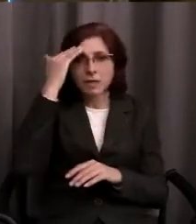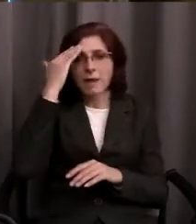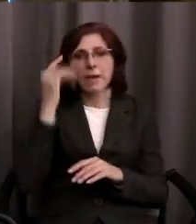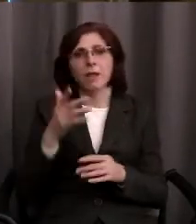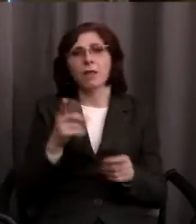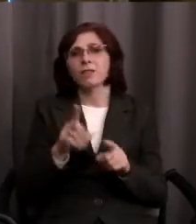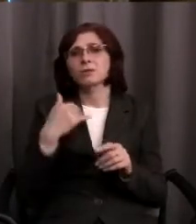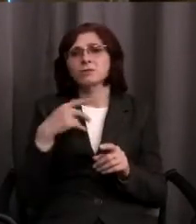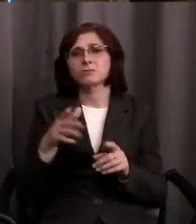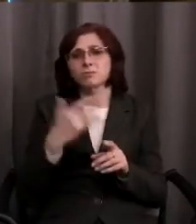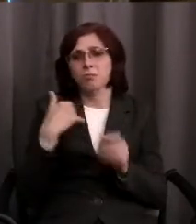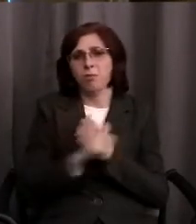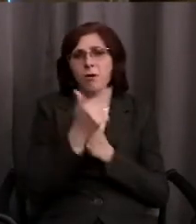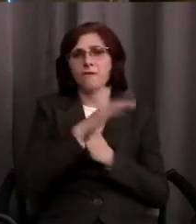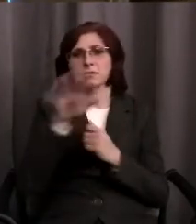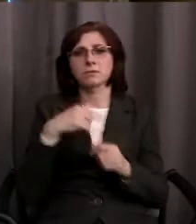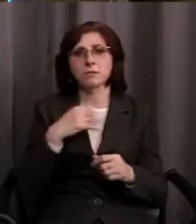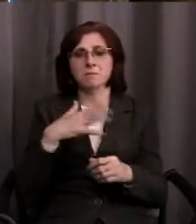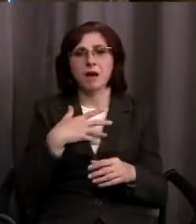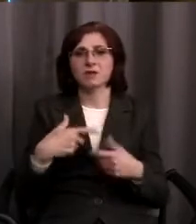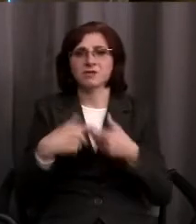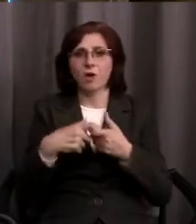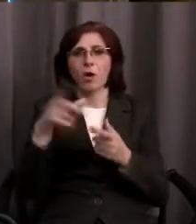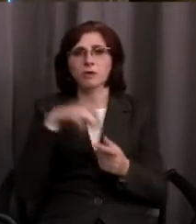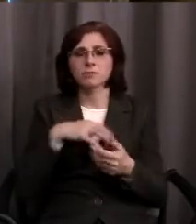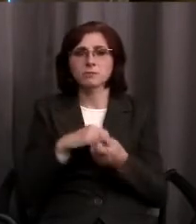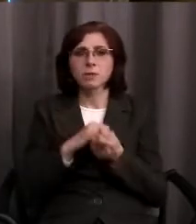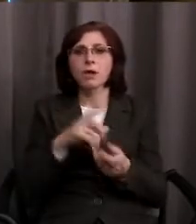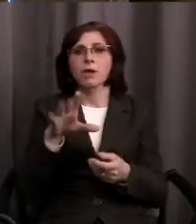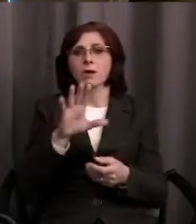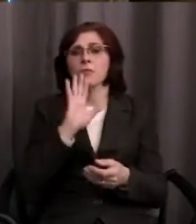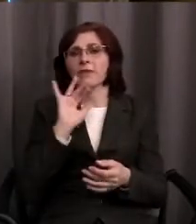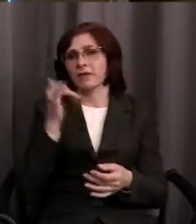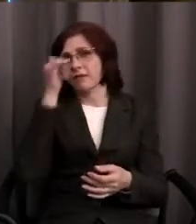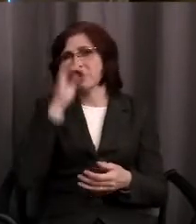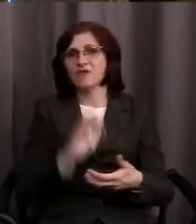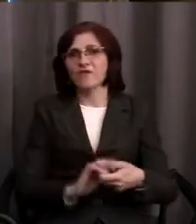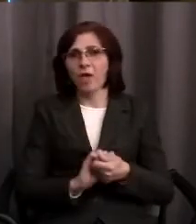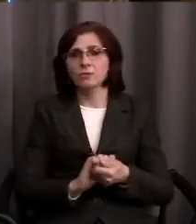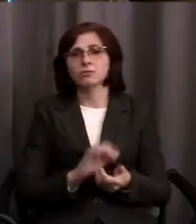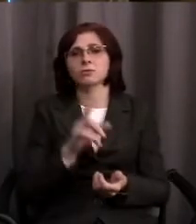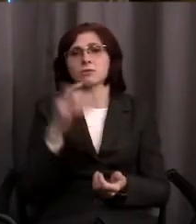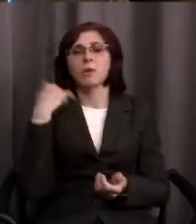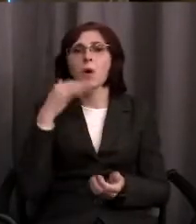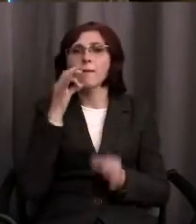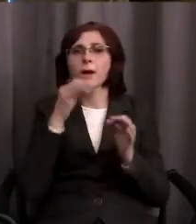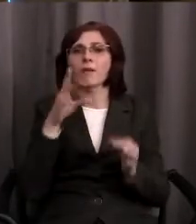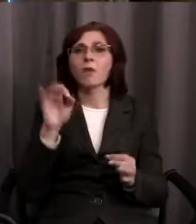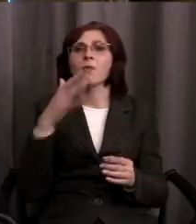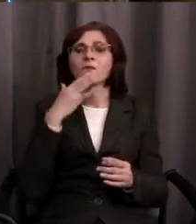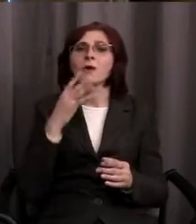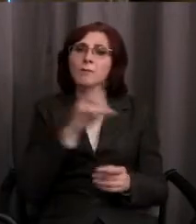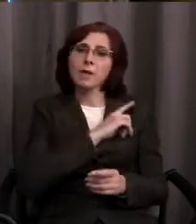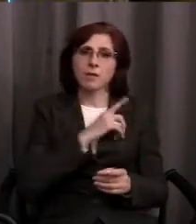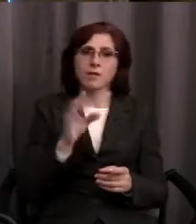wszystko powoduje, że jesteśmy związani, czujemy więź ze sobą, tak jak mówiła tutaj pani, która opiekuje się